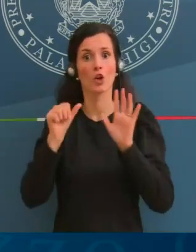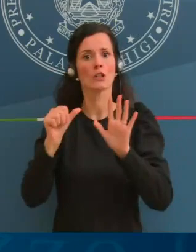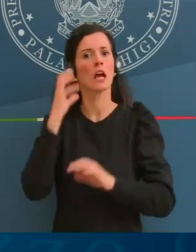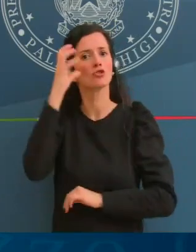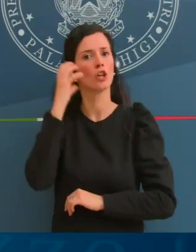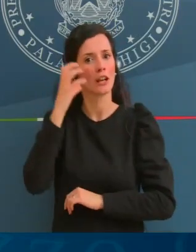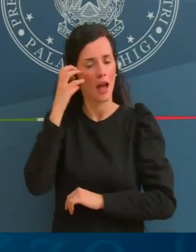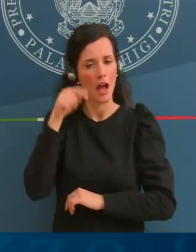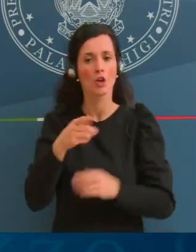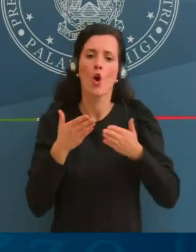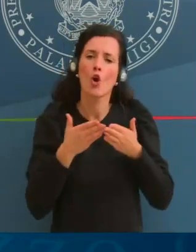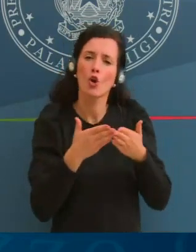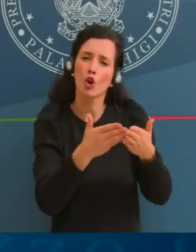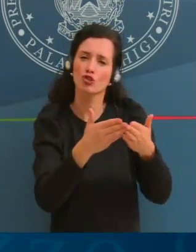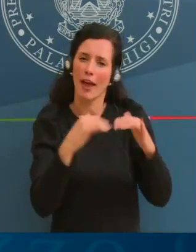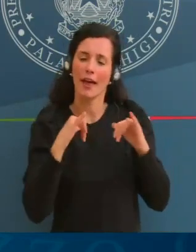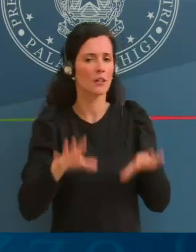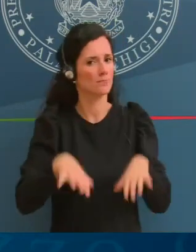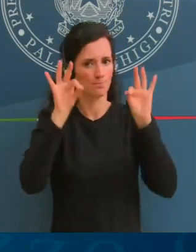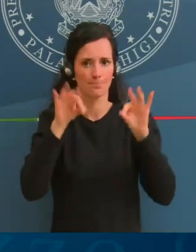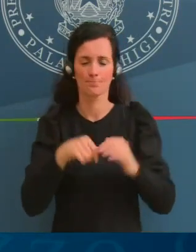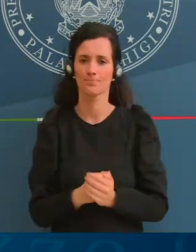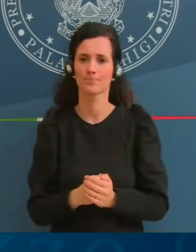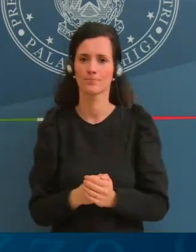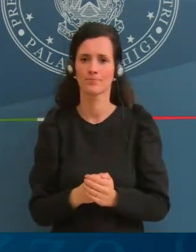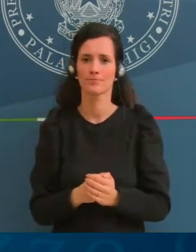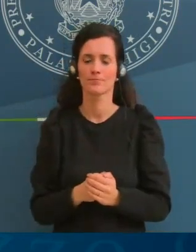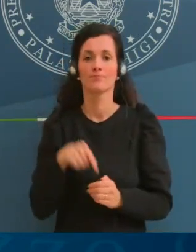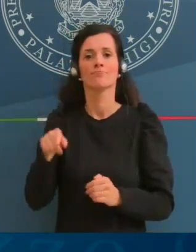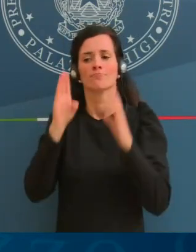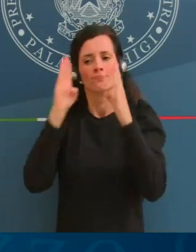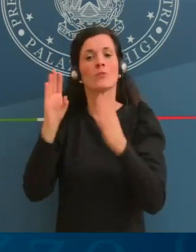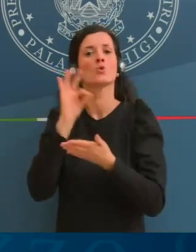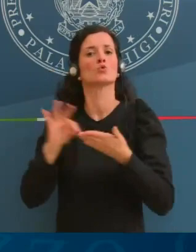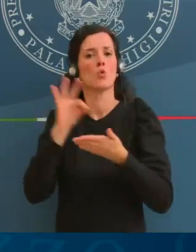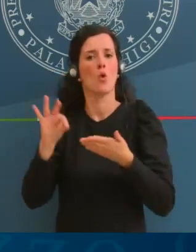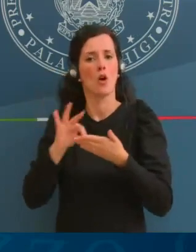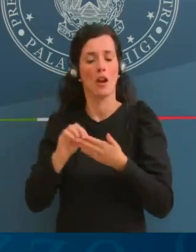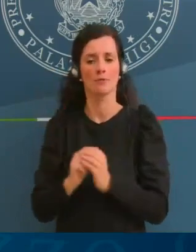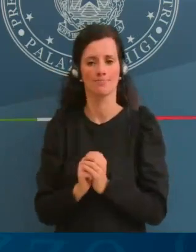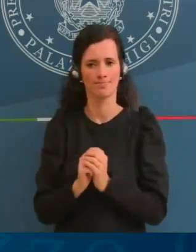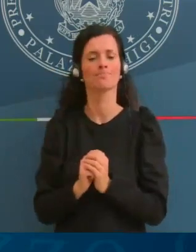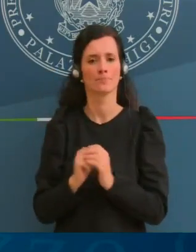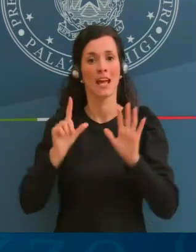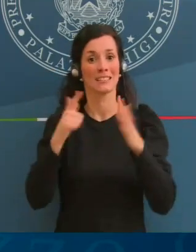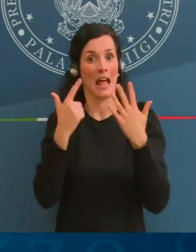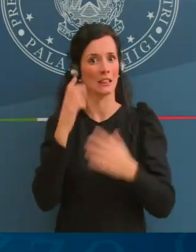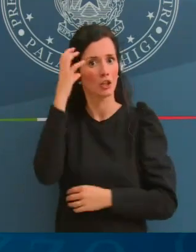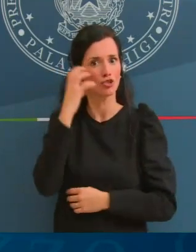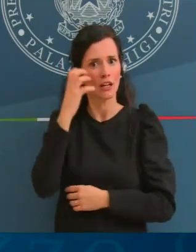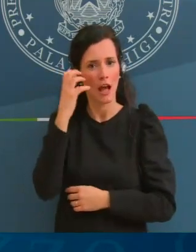ricomincerà la didattica in presenza nelle scuole superiori di secondo grado e in ogni scuola in questa prima fase